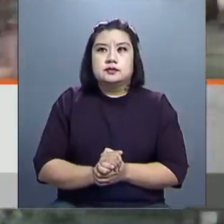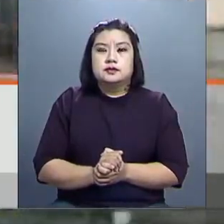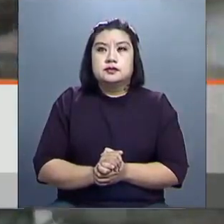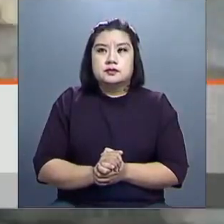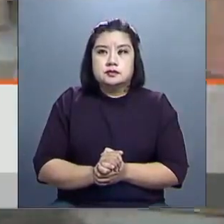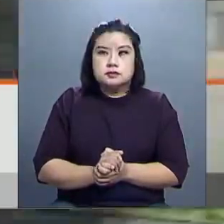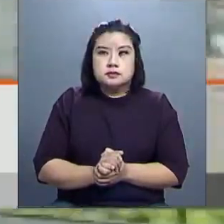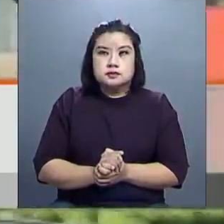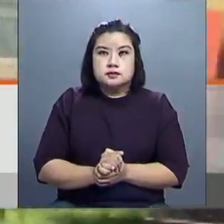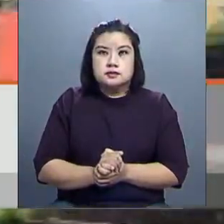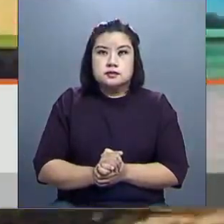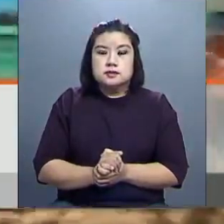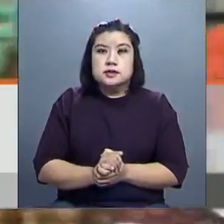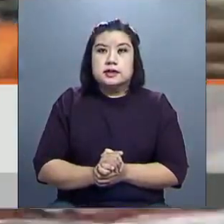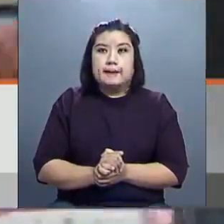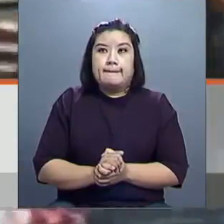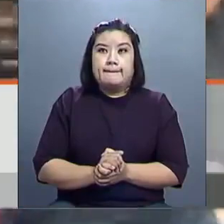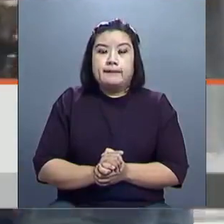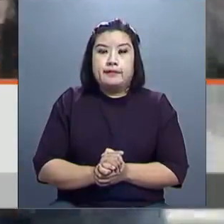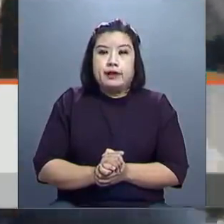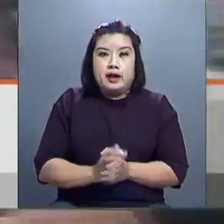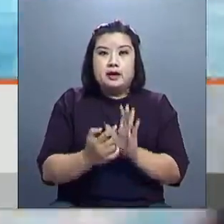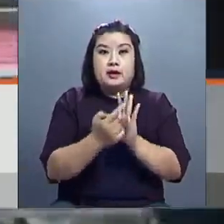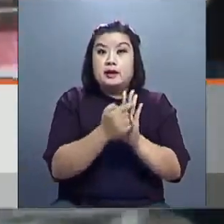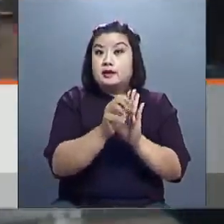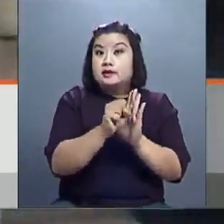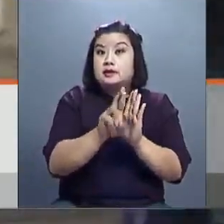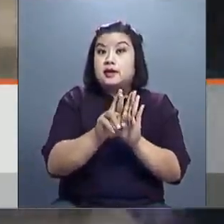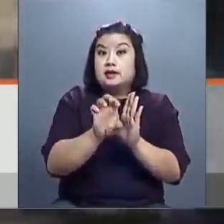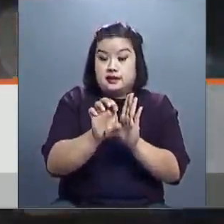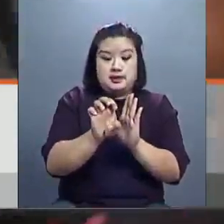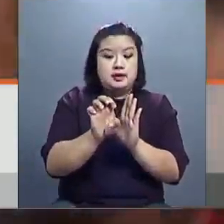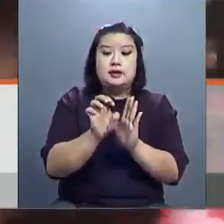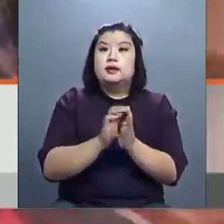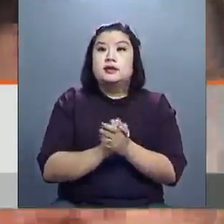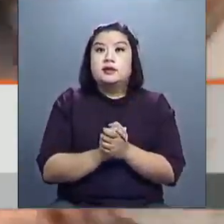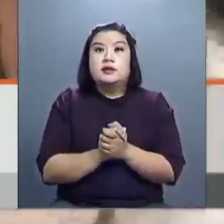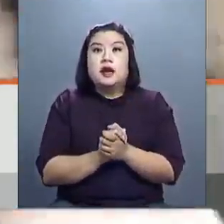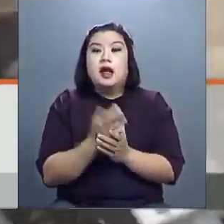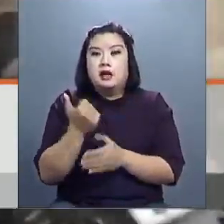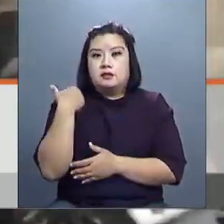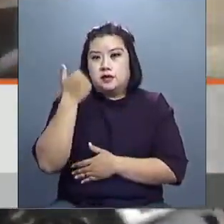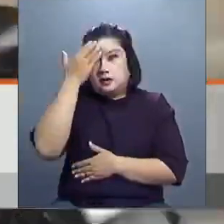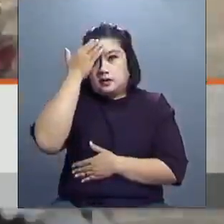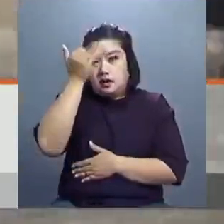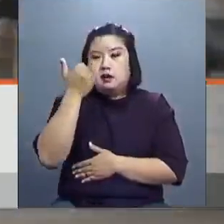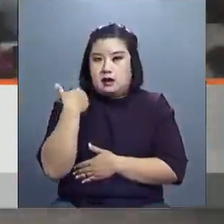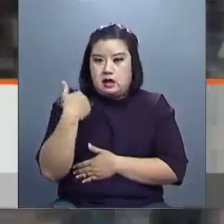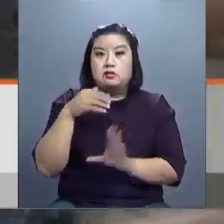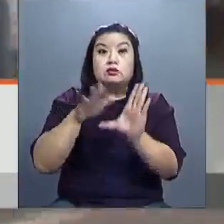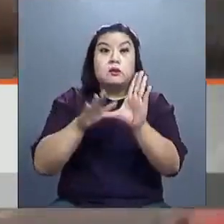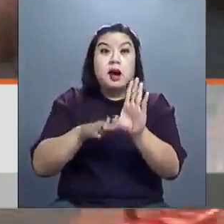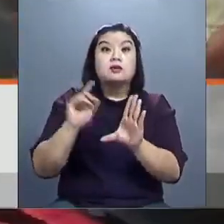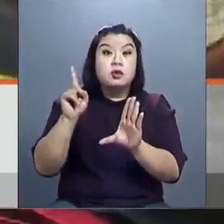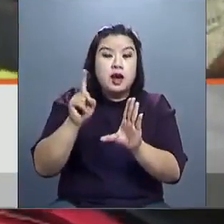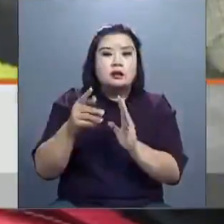ขณะที่พลตำรวจเอกเสรีพิสุทธิ์เตมียเวชหัวหน้าพรรคเสรีรวมไทยนำผู้สมัครลงพื้นที่หาเสียงตลาดถนนพราด